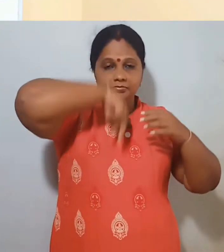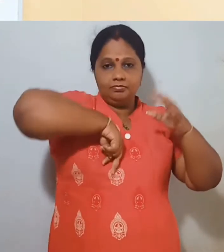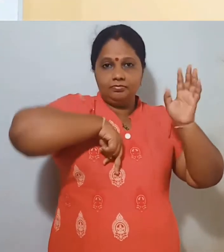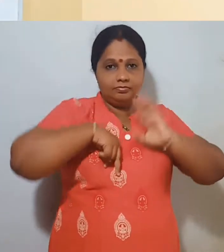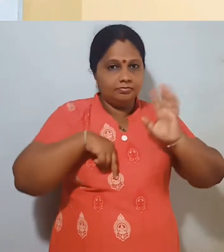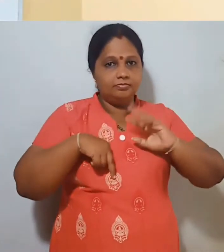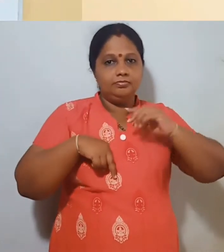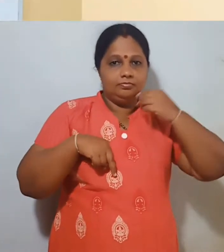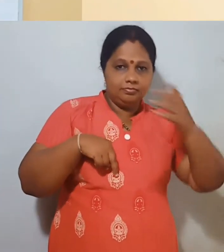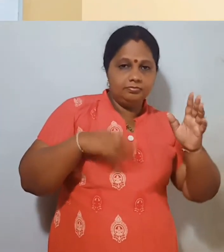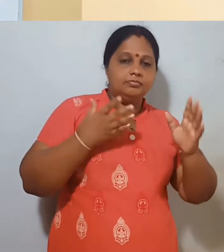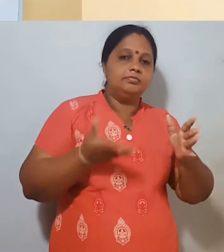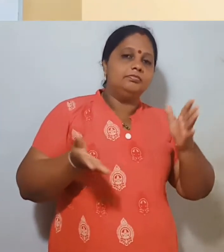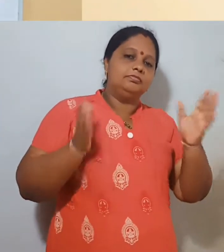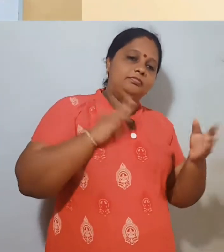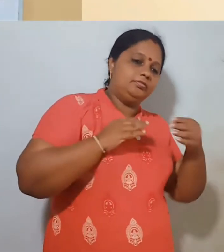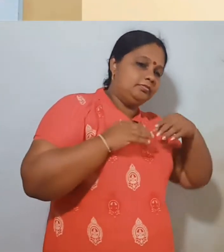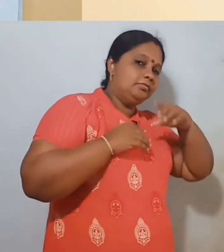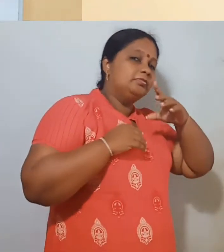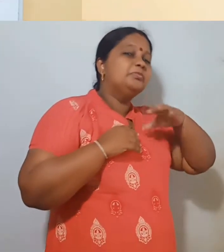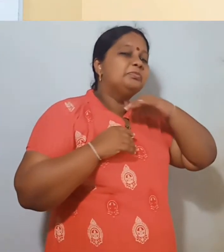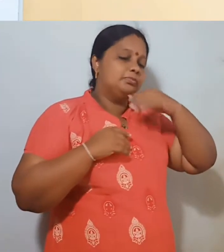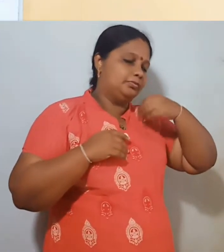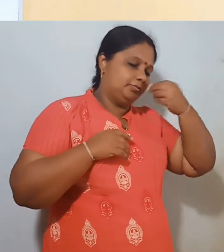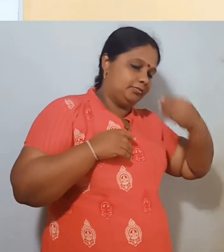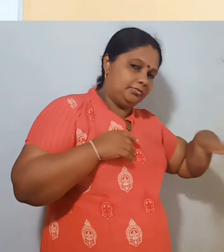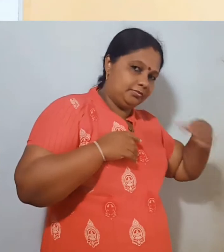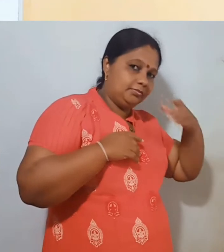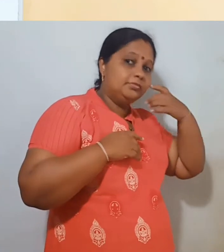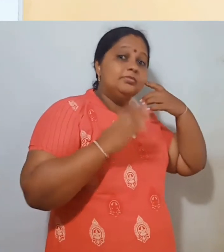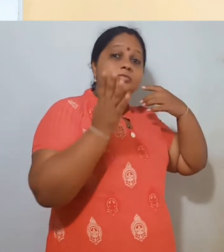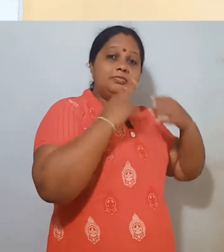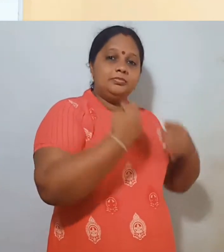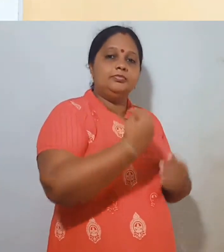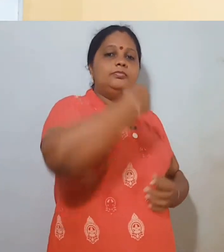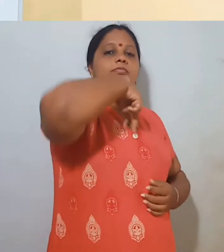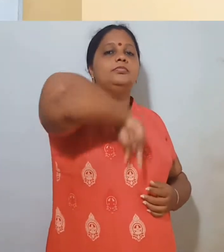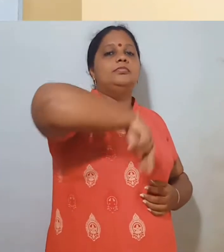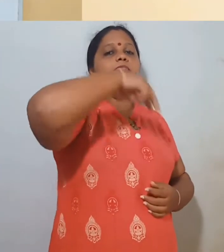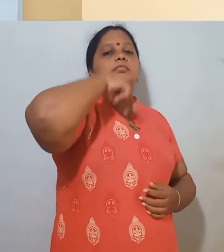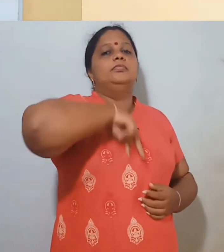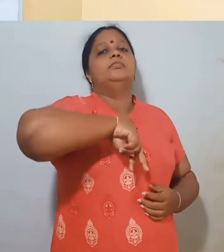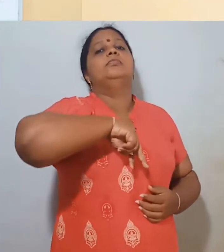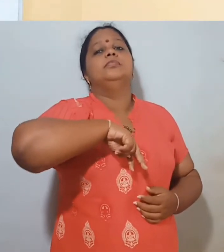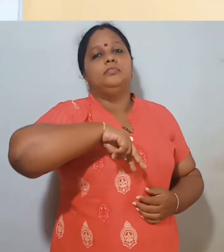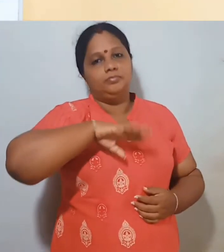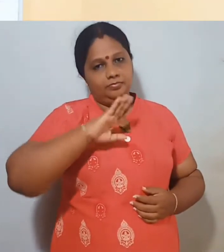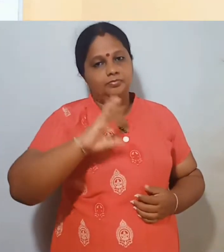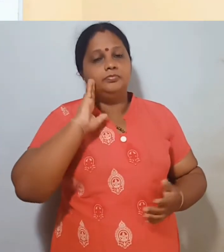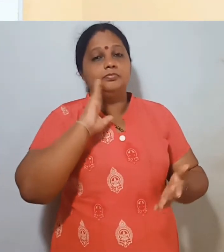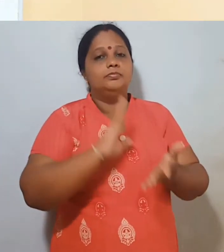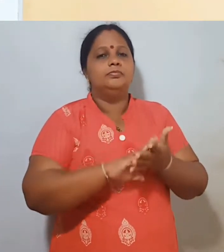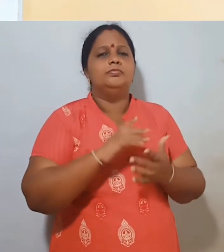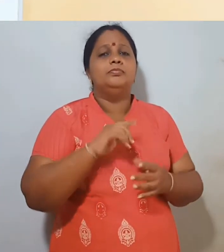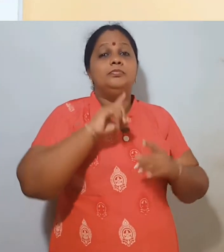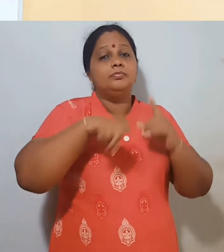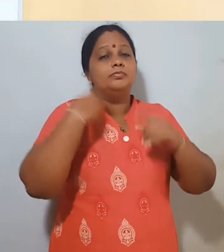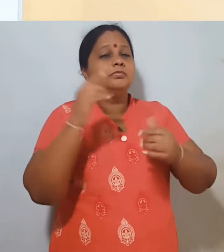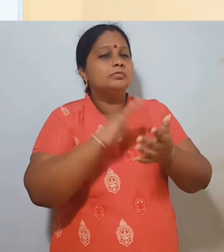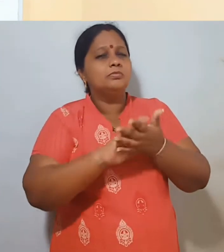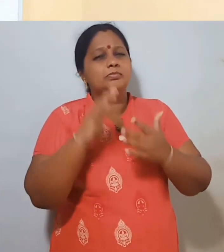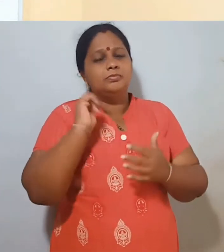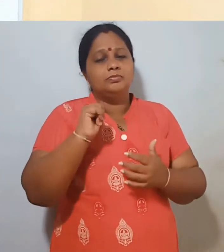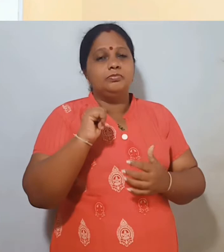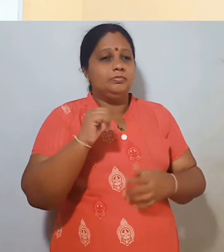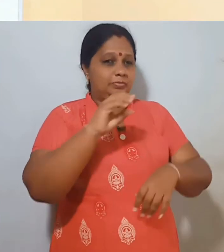இருக்கிறதுக்காகவும் அவரை ஒரு பக்கம் திருப்பி போடணும். திருப்பி போட்டு அடுத்தது உதவி, கால் ஃபார் ஹெல்ப். அவரை ஹாஸ்பிட்டலுக்கு அனுப்புறதுக்கு இன்னொரு